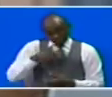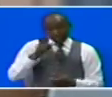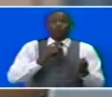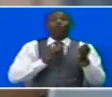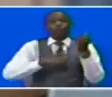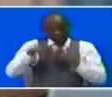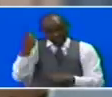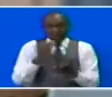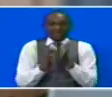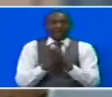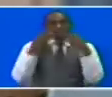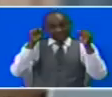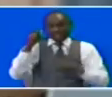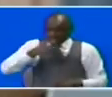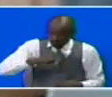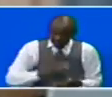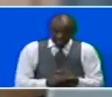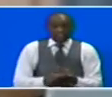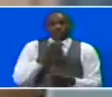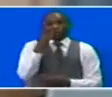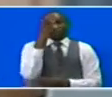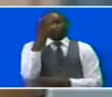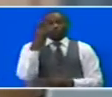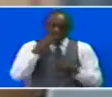akapita akawa rais wetu miaka 24.